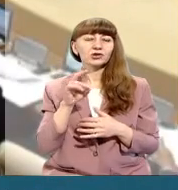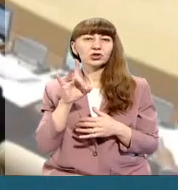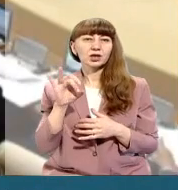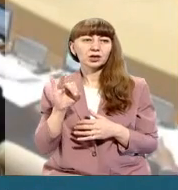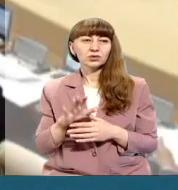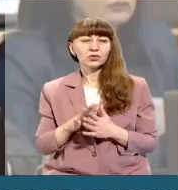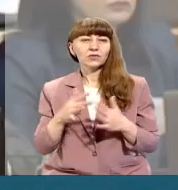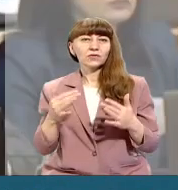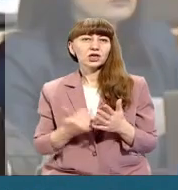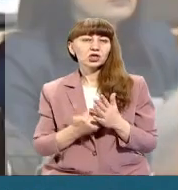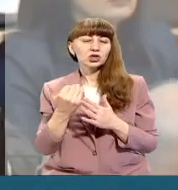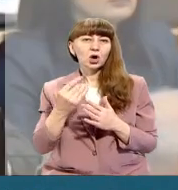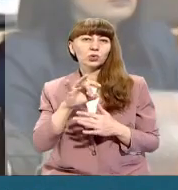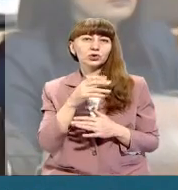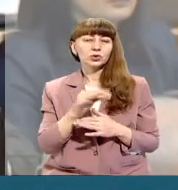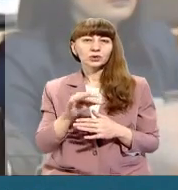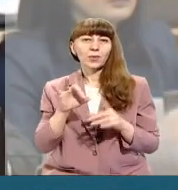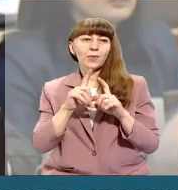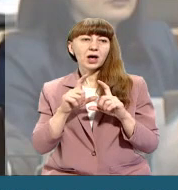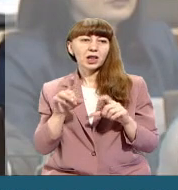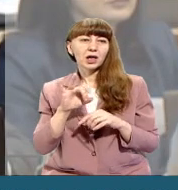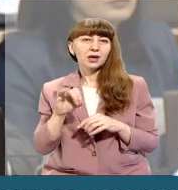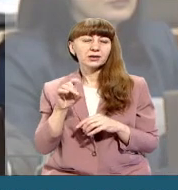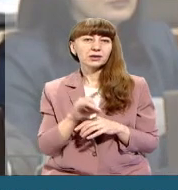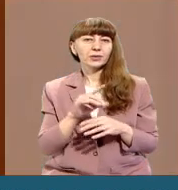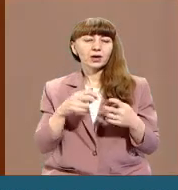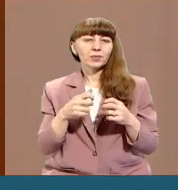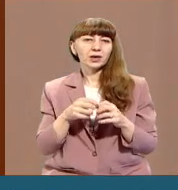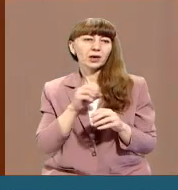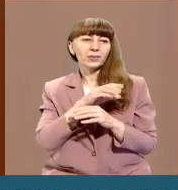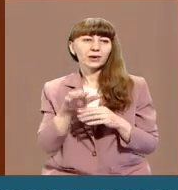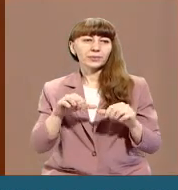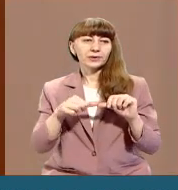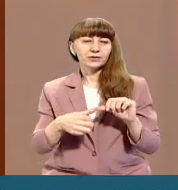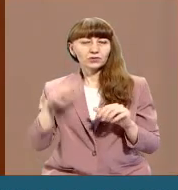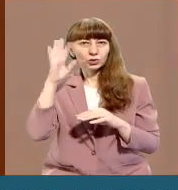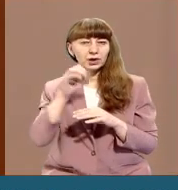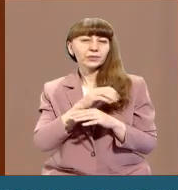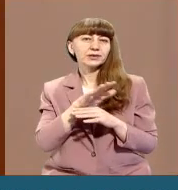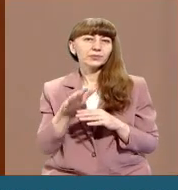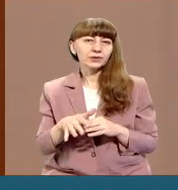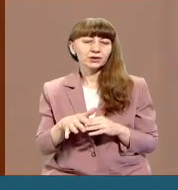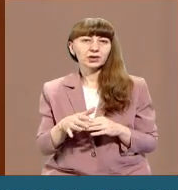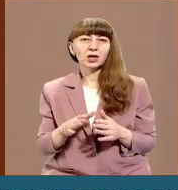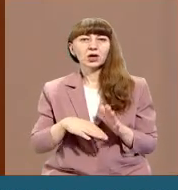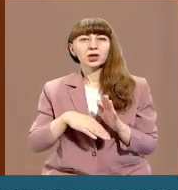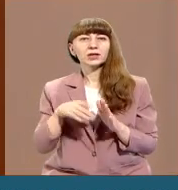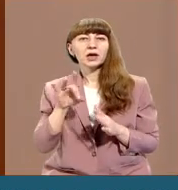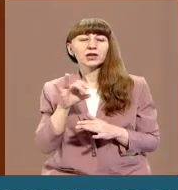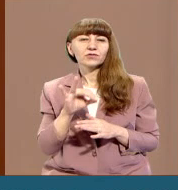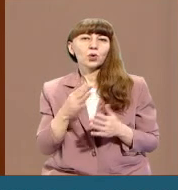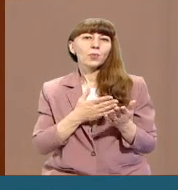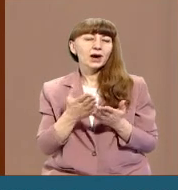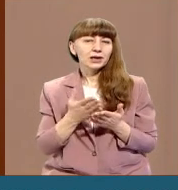аудита высшей аудиторской палаты также выявлены проблемы обеспечения централизованным водоснабжением несовершенства тарифной политики